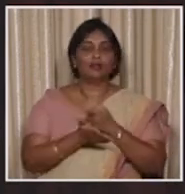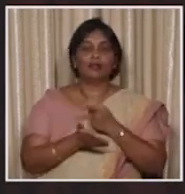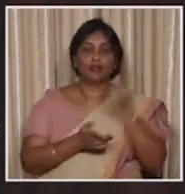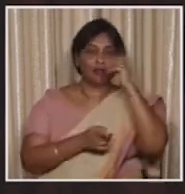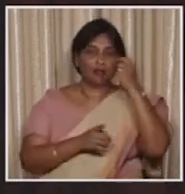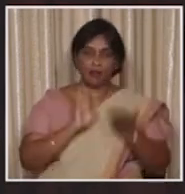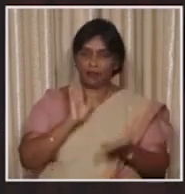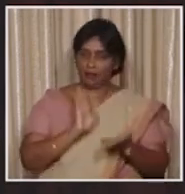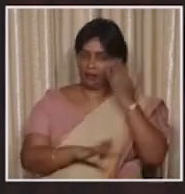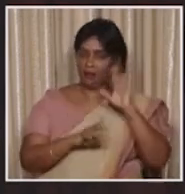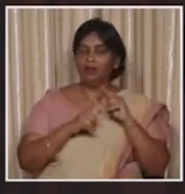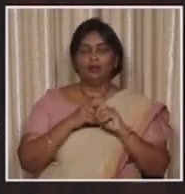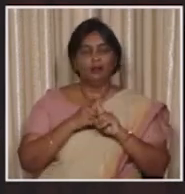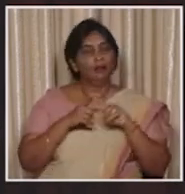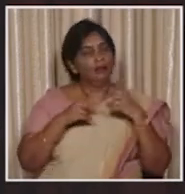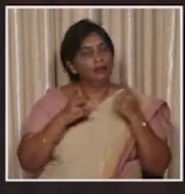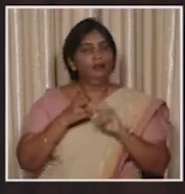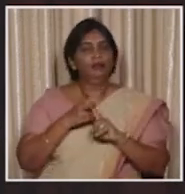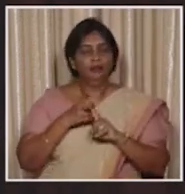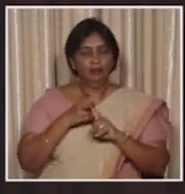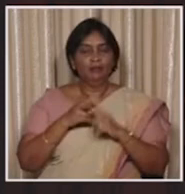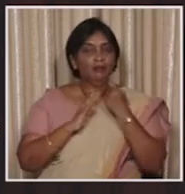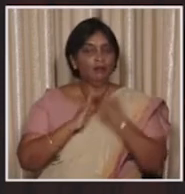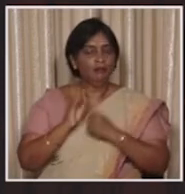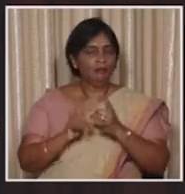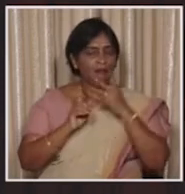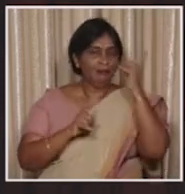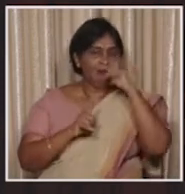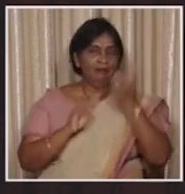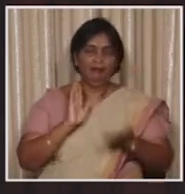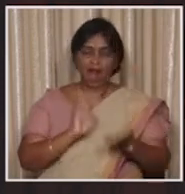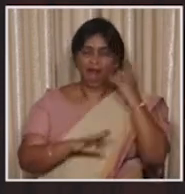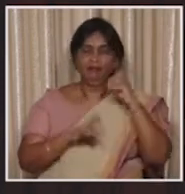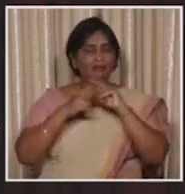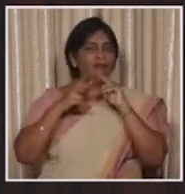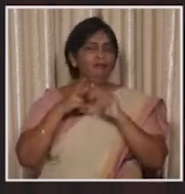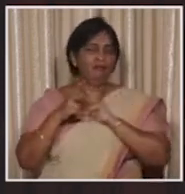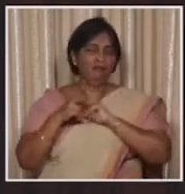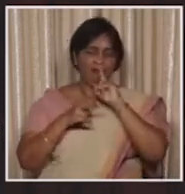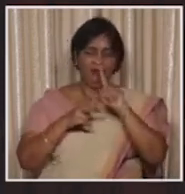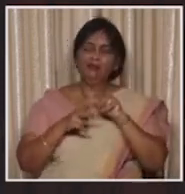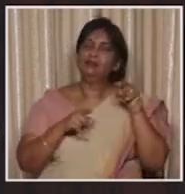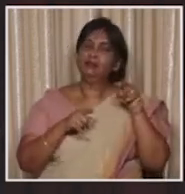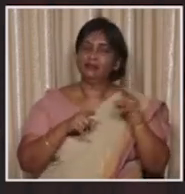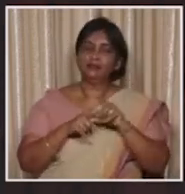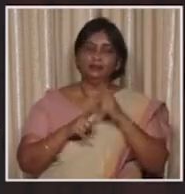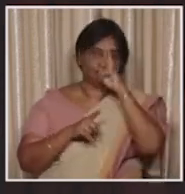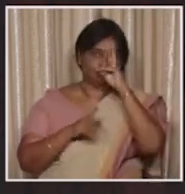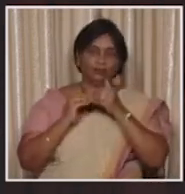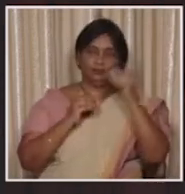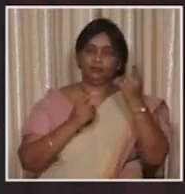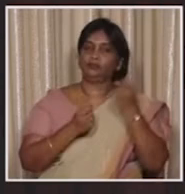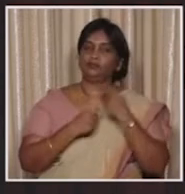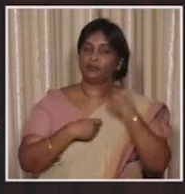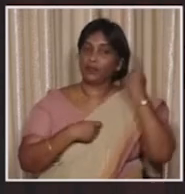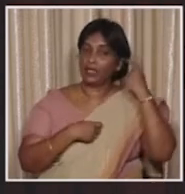அந்த சபையோடு போயிட்டு கூட்ட வேண்டும் என்று. அதற்கு அவர்கள் பதில் 2 வார காலங்கள் கேட்டிருக்கின்றார்கள். நேற்று கௌரவ ஜனாதிபதி அவர்கள் பெருந்தோட்ட கம்பெனிகளை